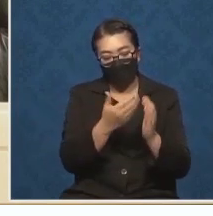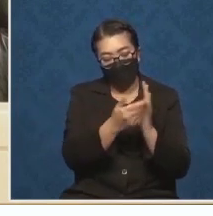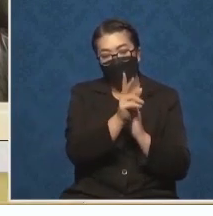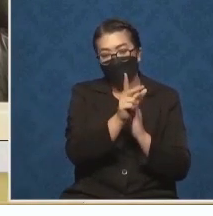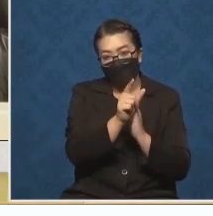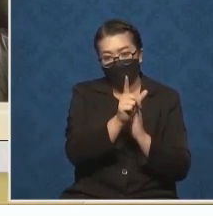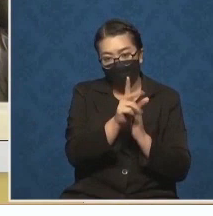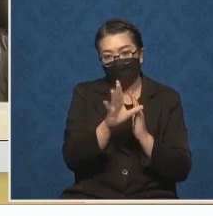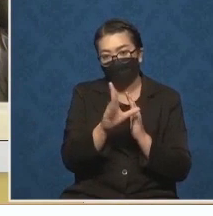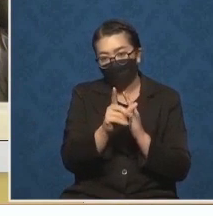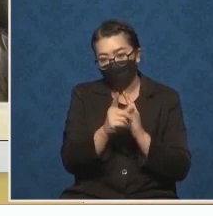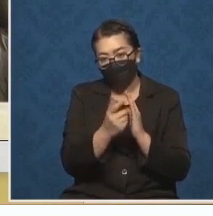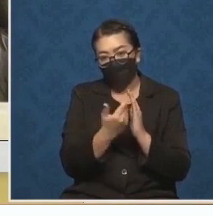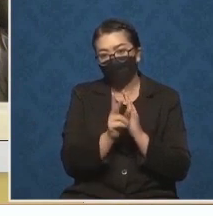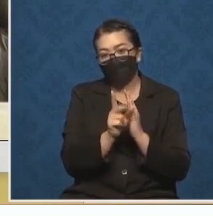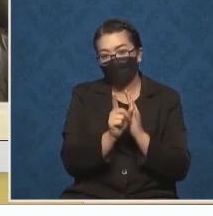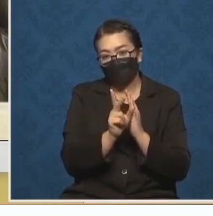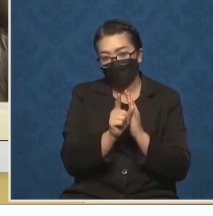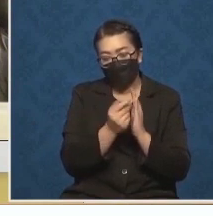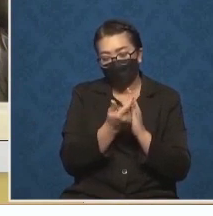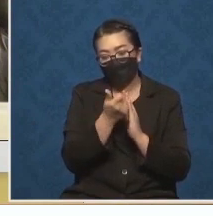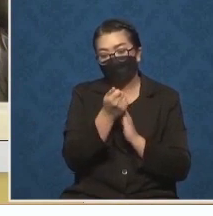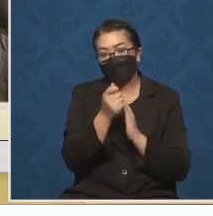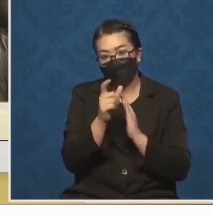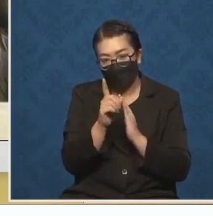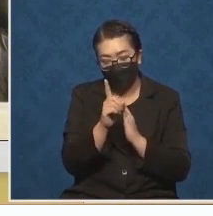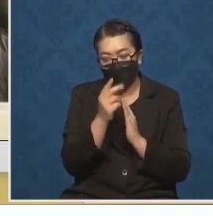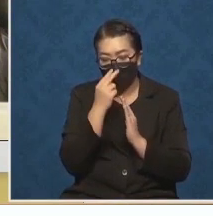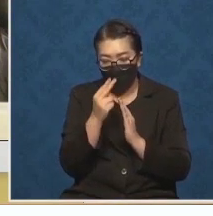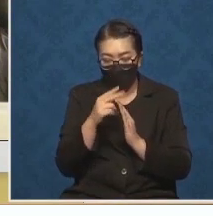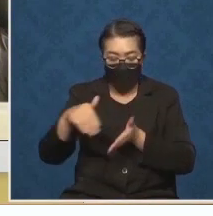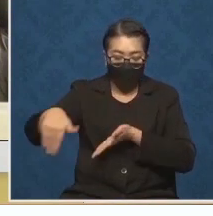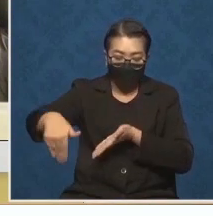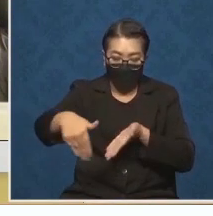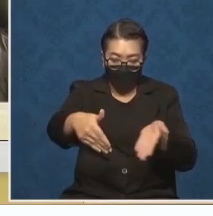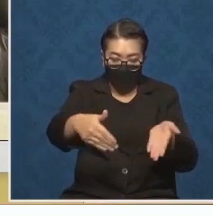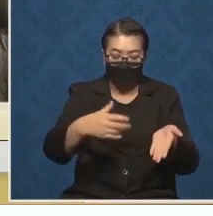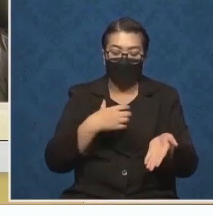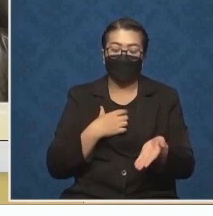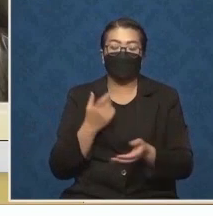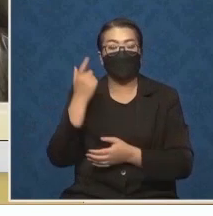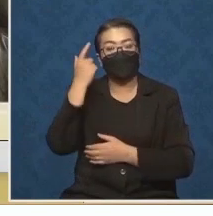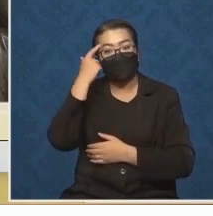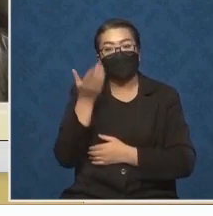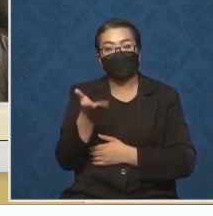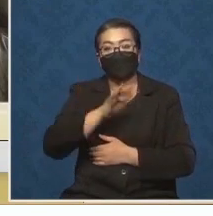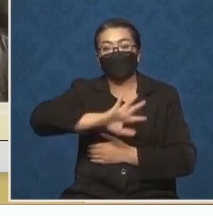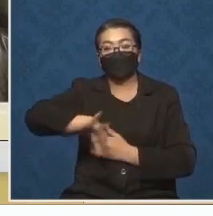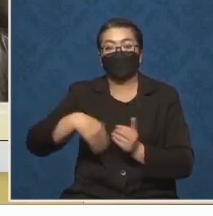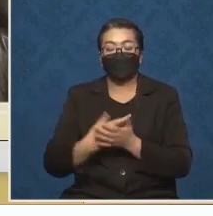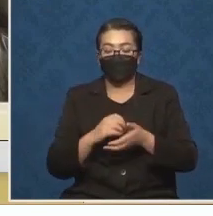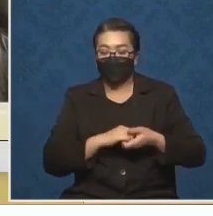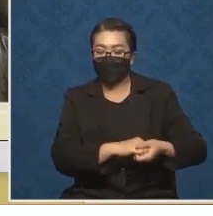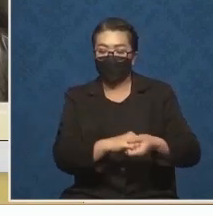นมหาสารคามและอุดรธานีนะคะก็ยังไงก็หวังว่าเราจะร่วมกัน